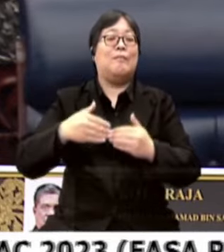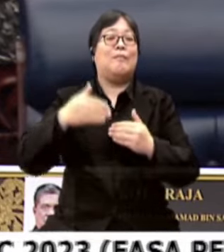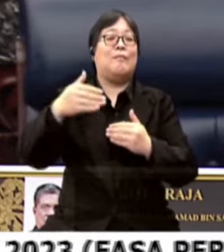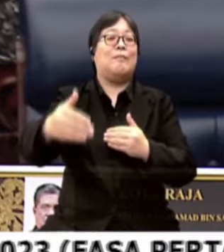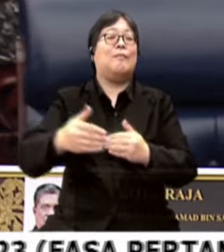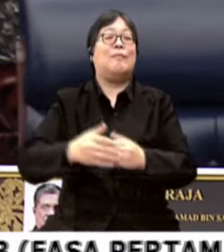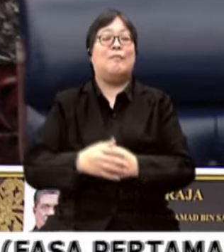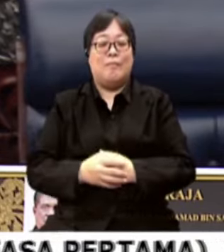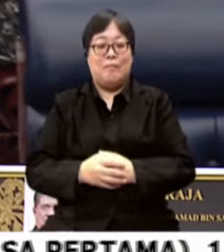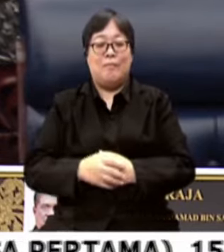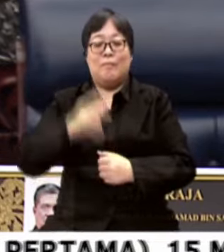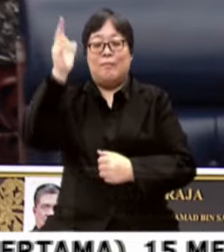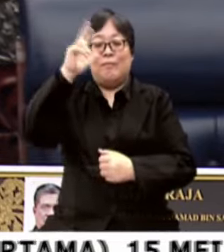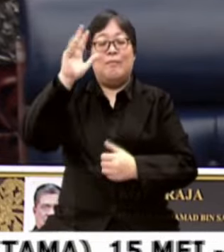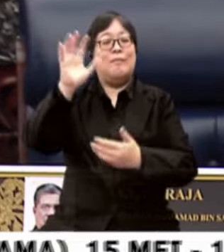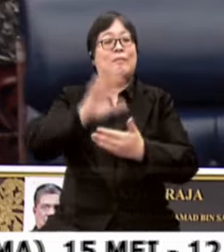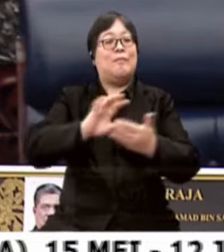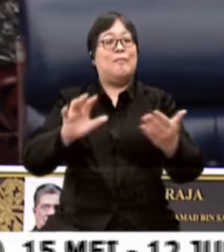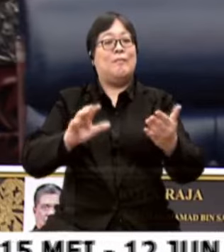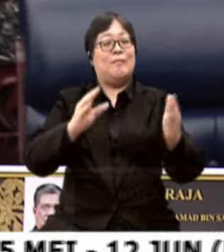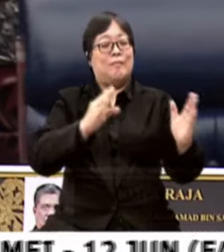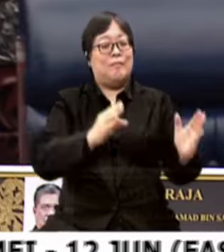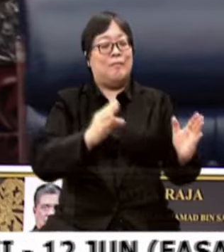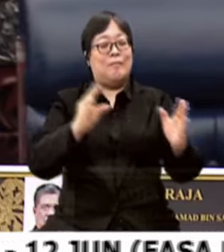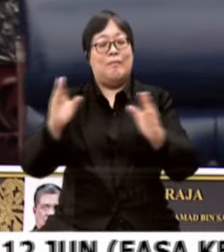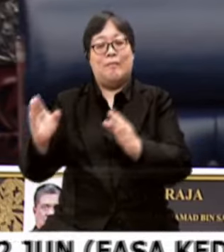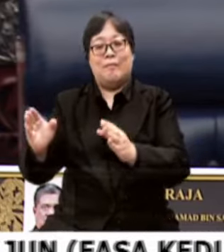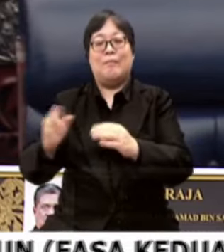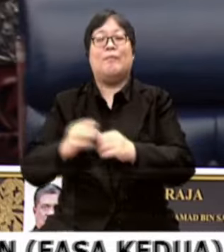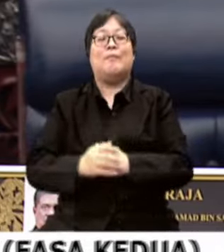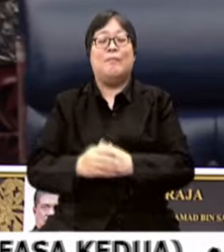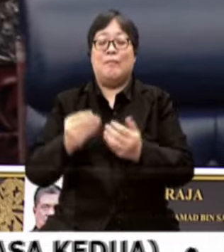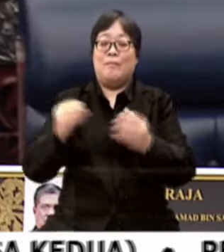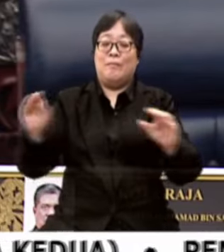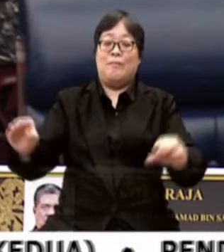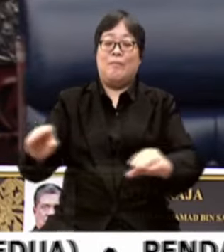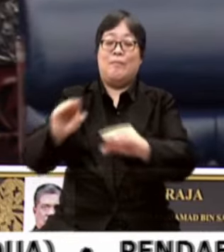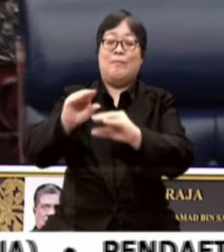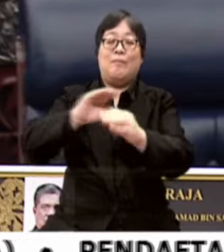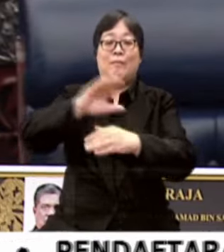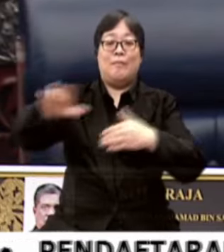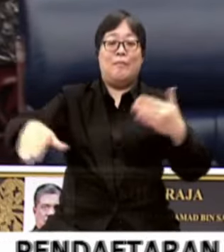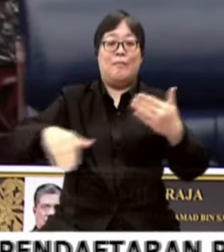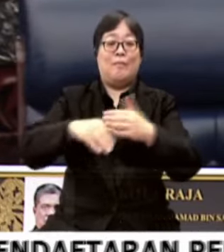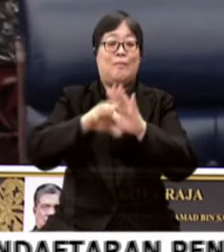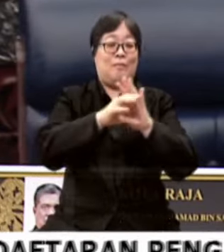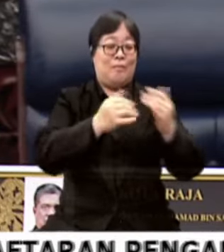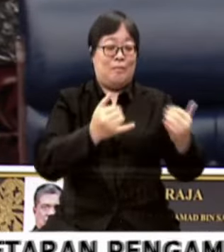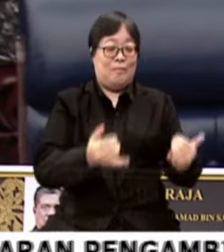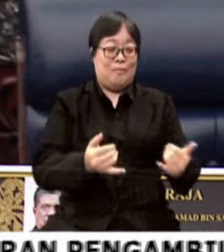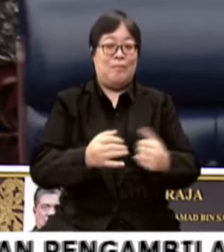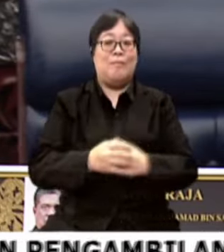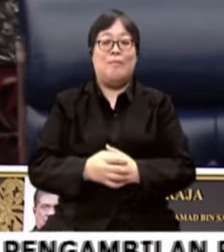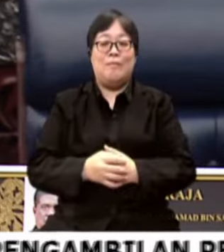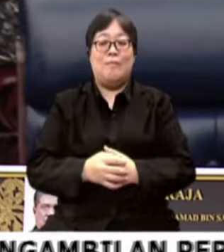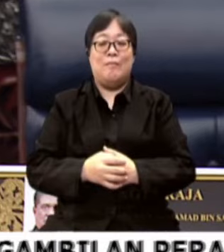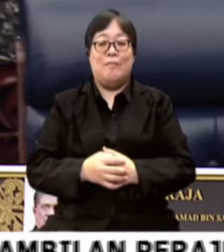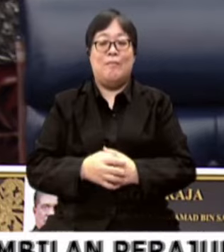kerajaan merancang untuk beralih daripada pemberian subsidi menyeluruh seperti sekarang yang